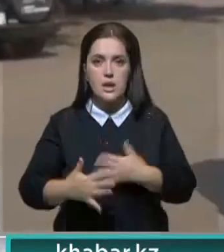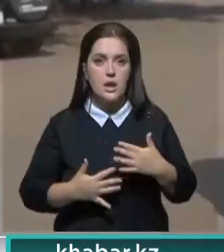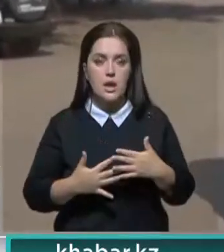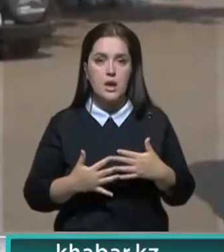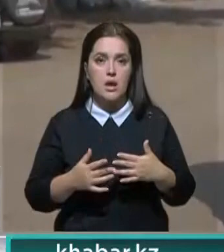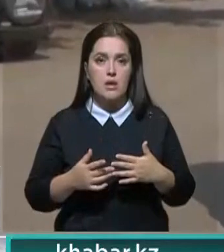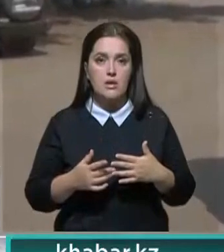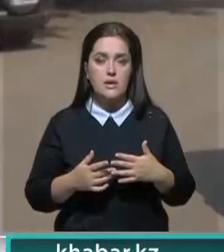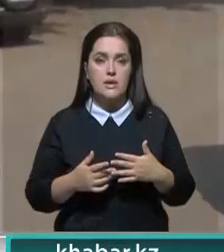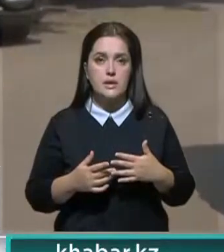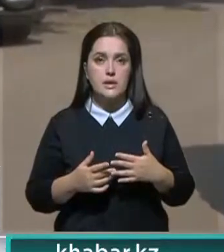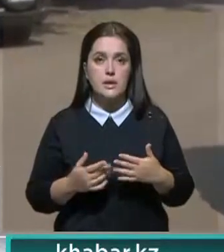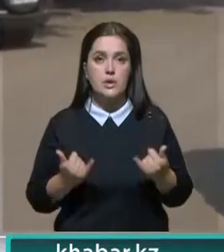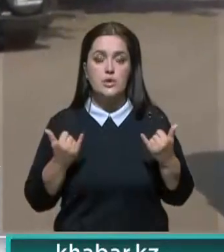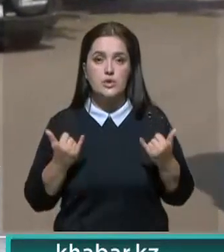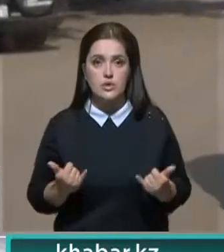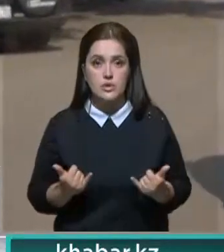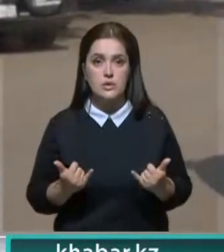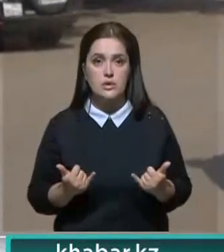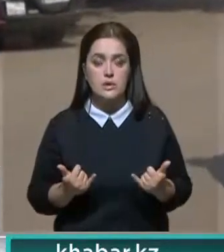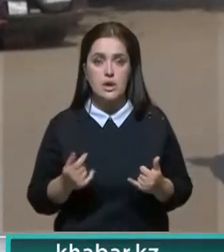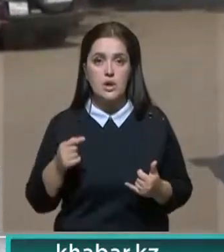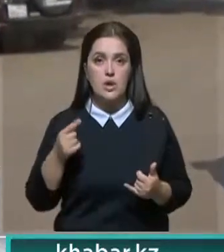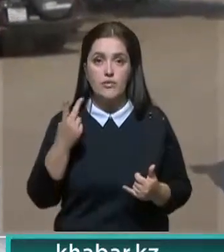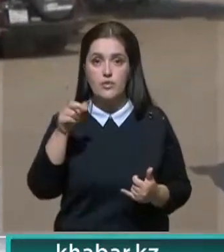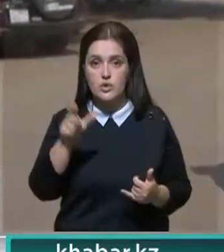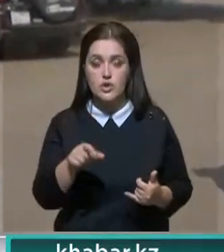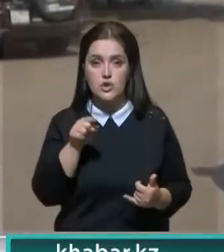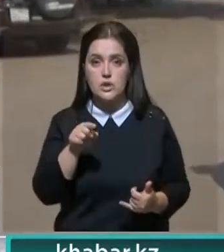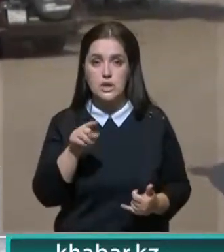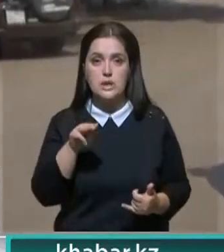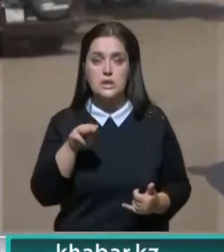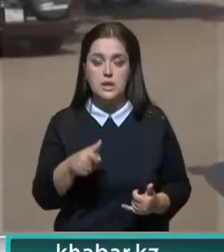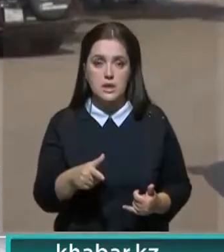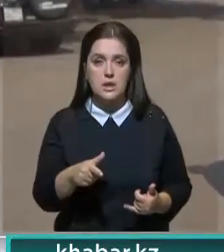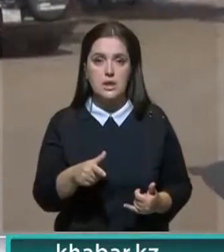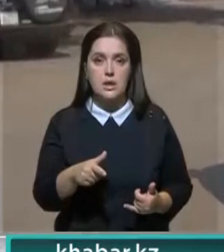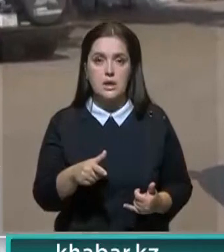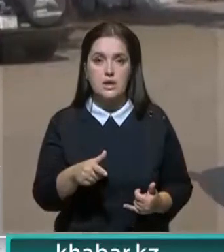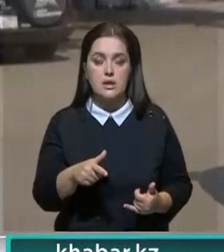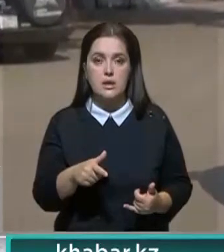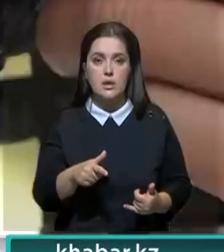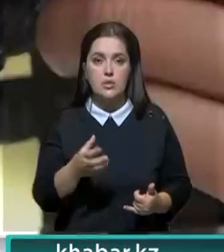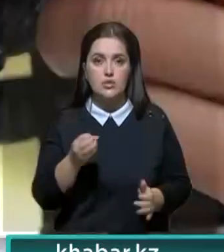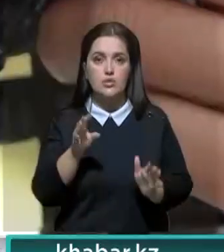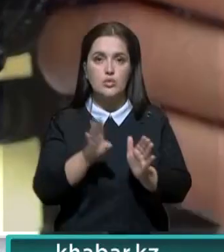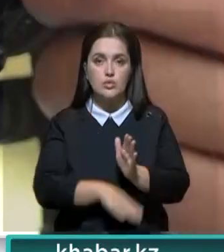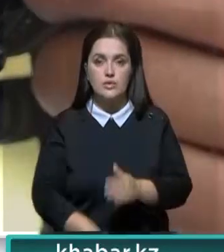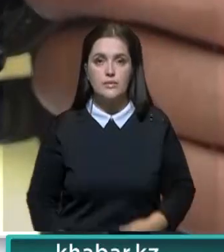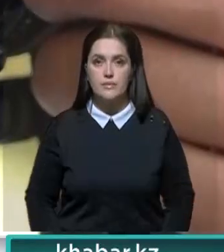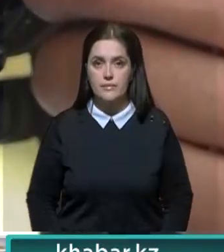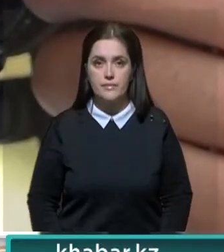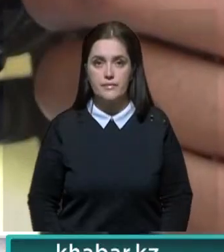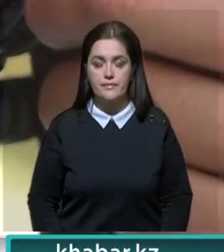куда годно. Сейчас 2 человек 1000 тенге за мусор, а мусор не вывозится. Еще хуже. Вместе с